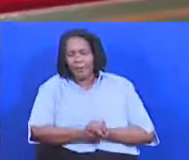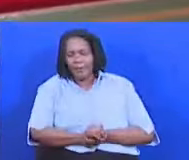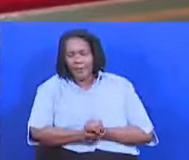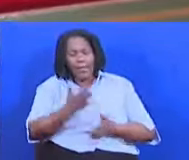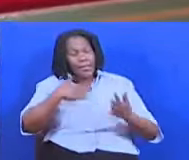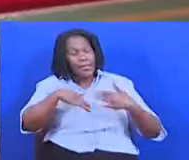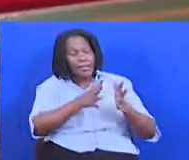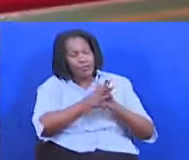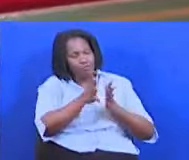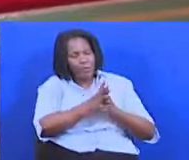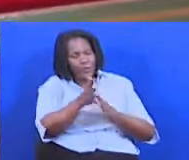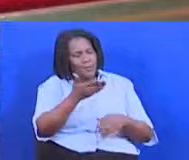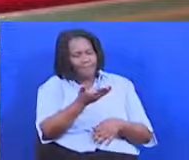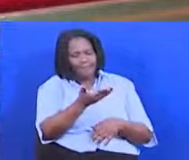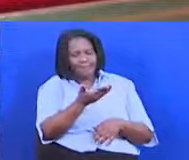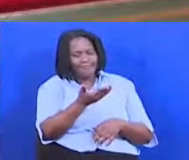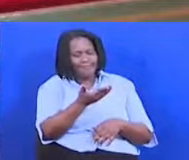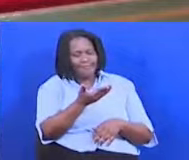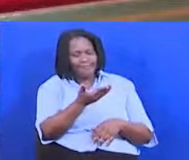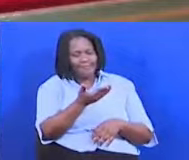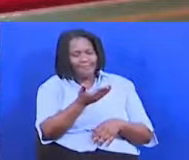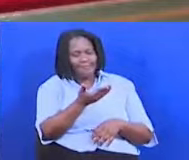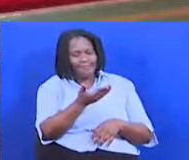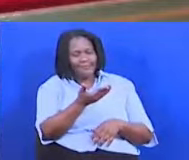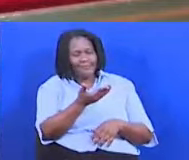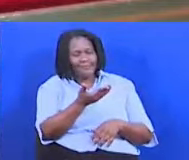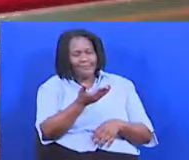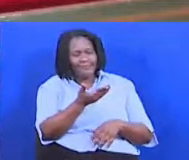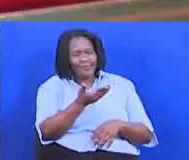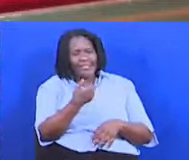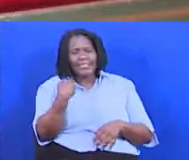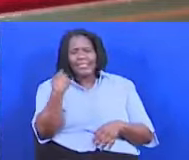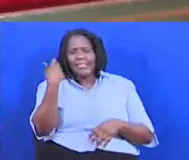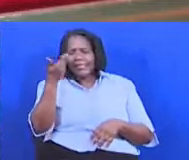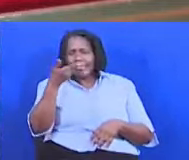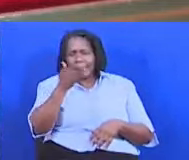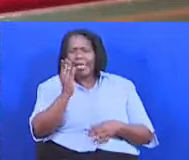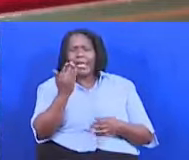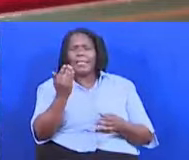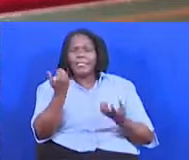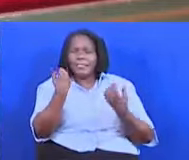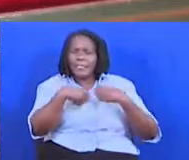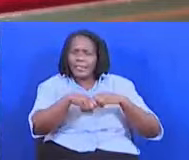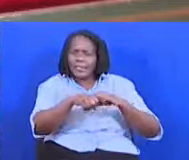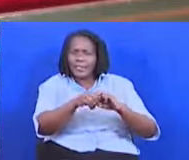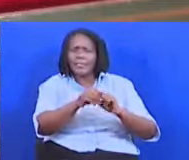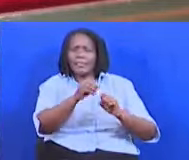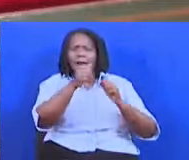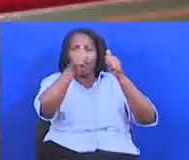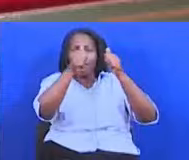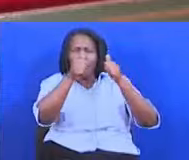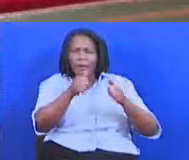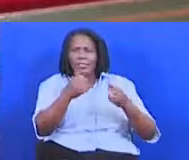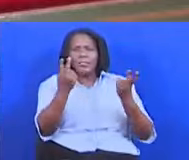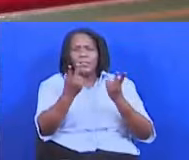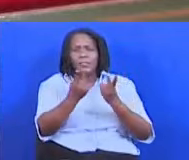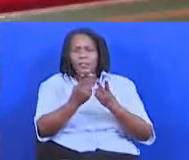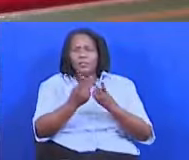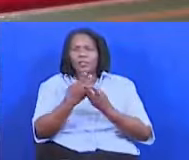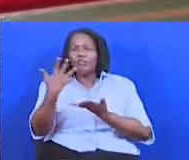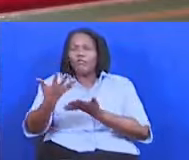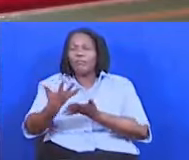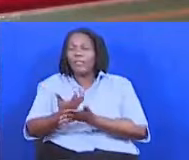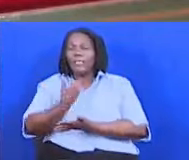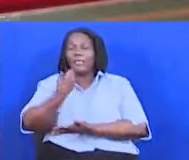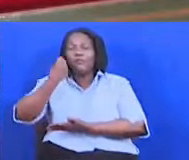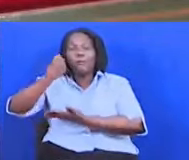nimuhakikishie Mheshimiwa mbunge kwamba kwa kadri ya upatikanaji wa fedha serikali itaweza kutimiza